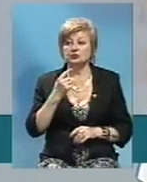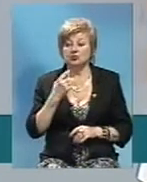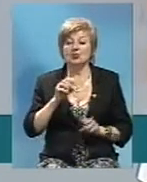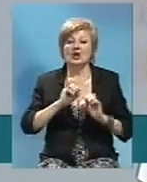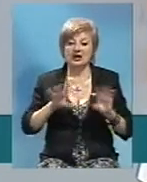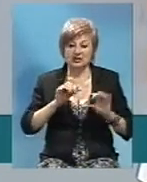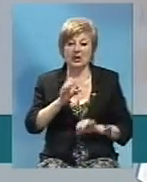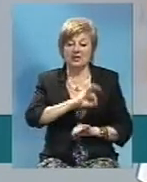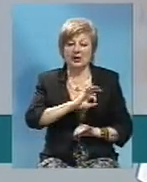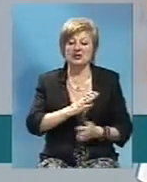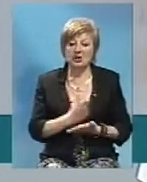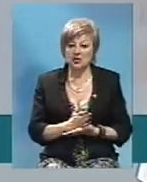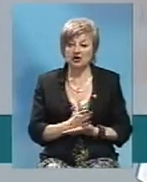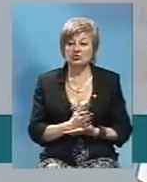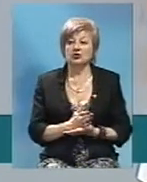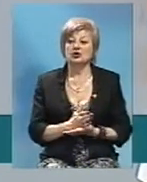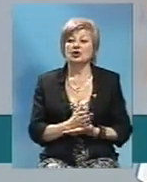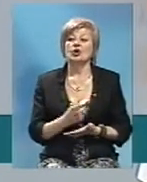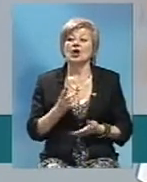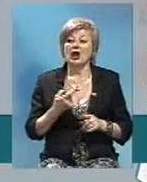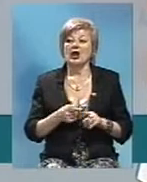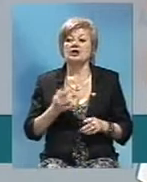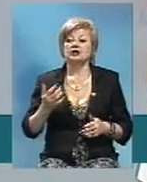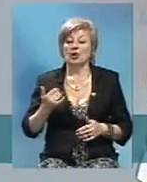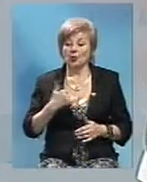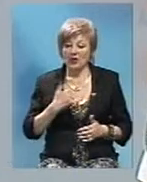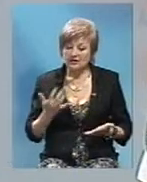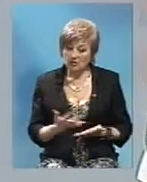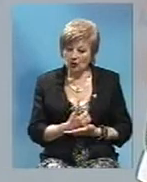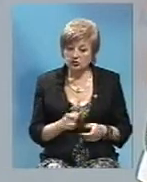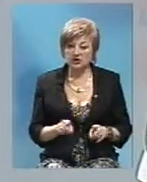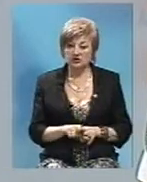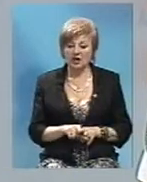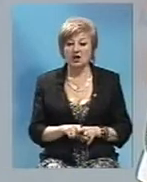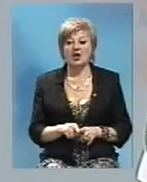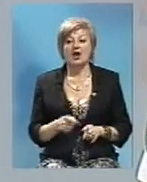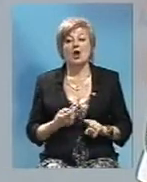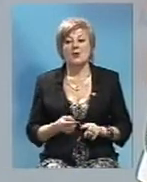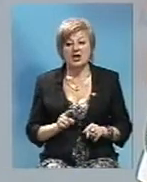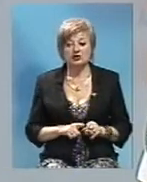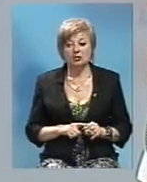рекламирование этой продукции, вот, соответственно, это получится и у нас. Поэтому в данном случае я, конечно,